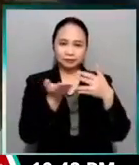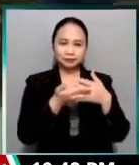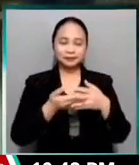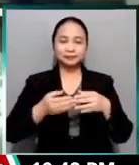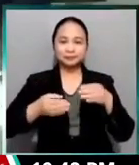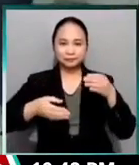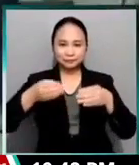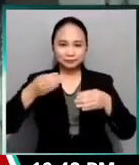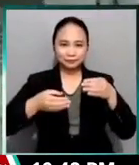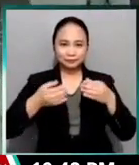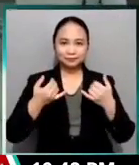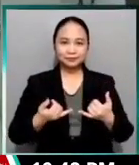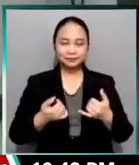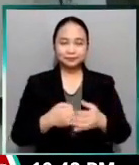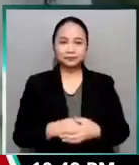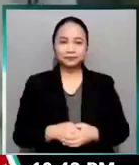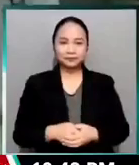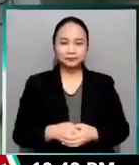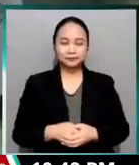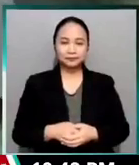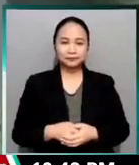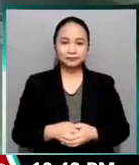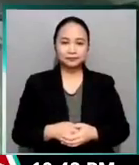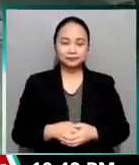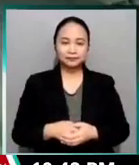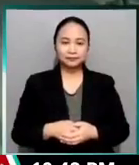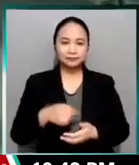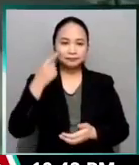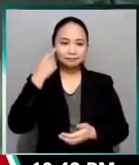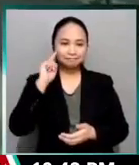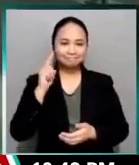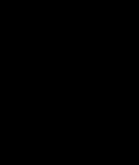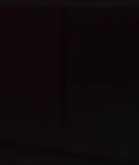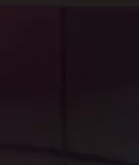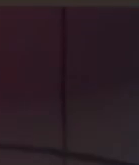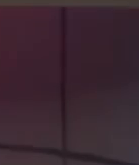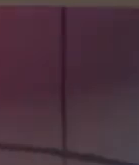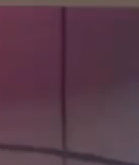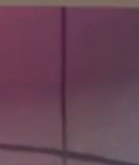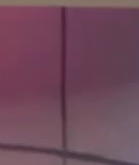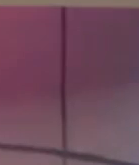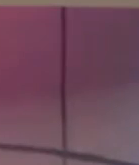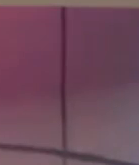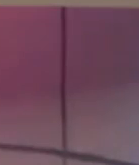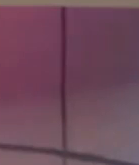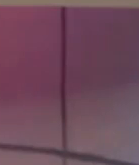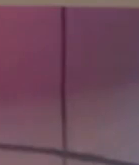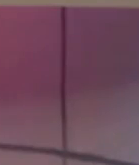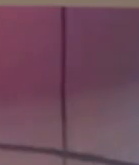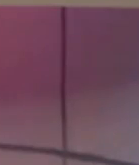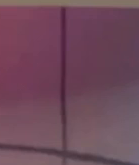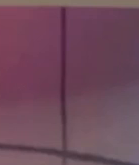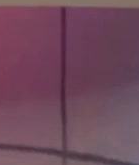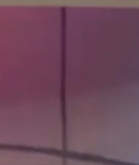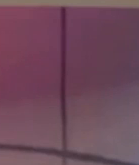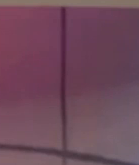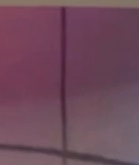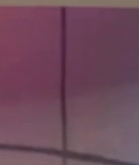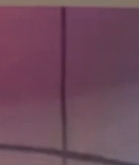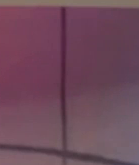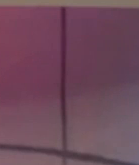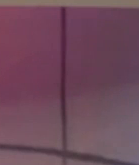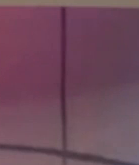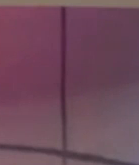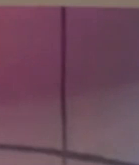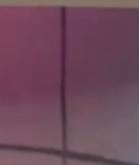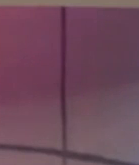Sandra Aguinaldo, nagbabalita para sa GMA Integrated News. Huwag magpahuli sa mga balitang dapat niyong